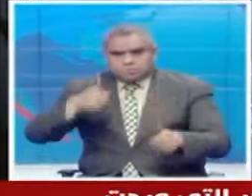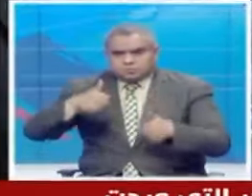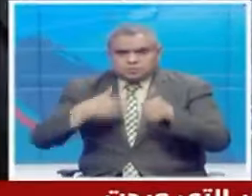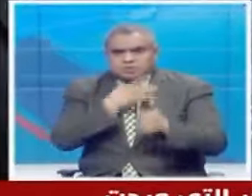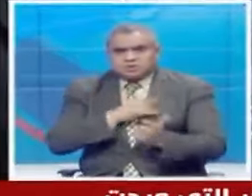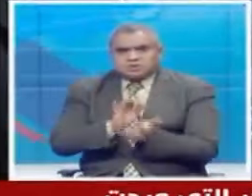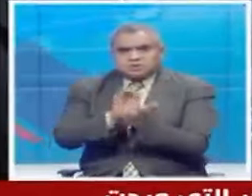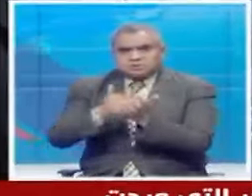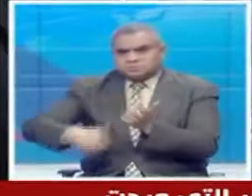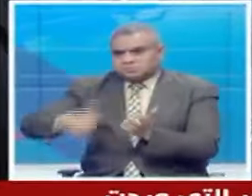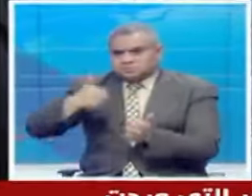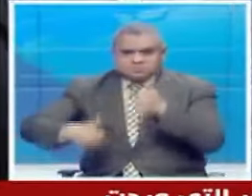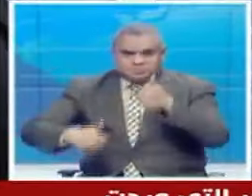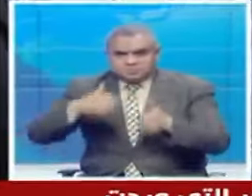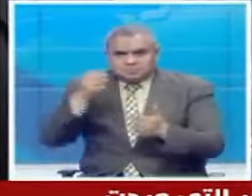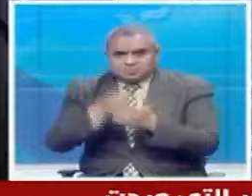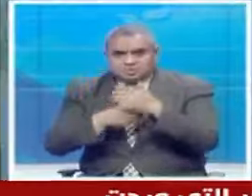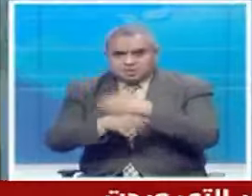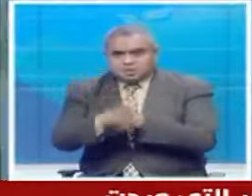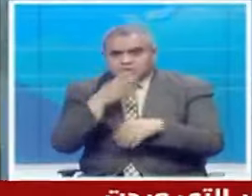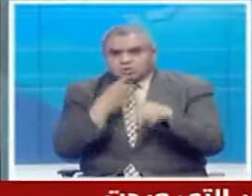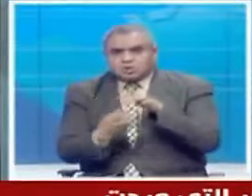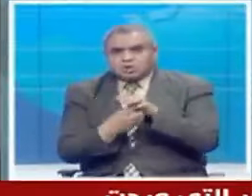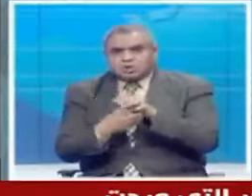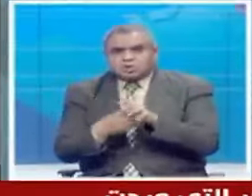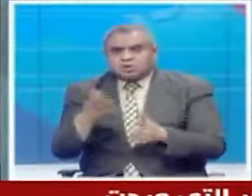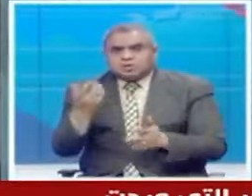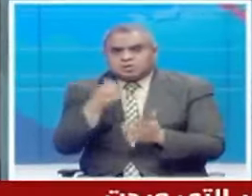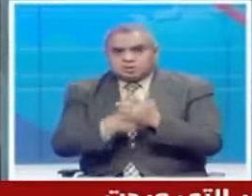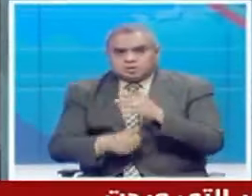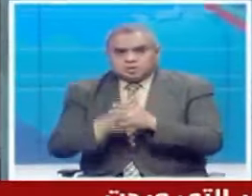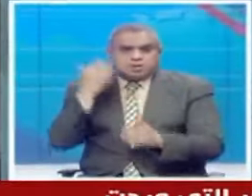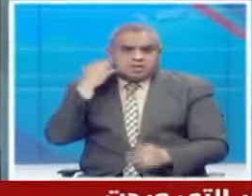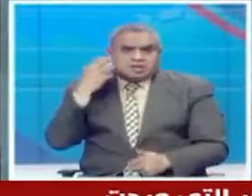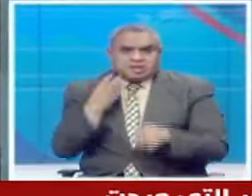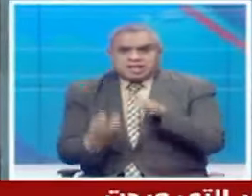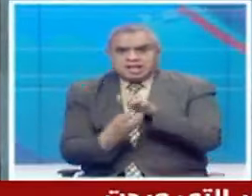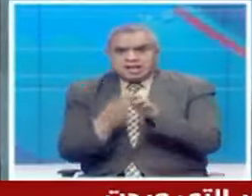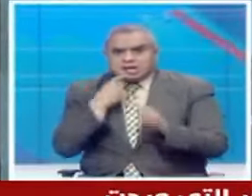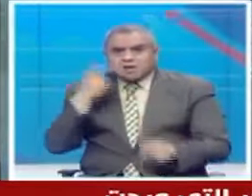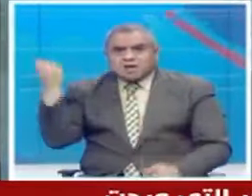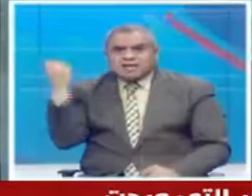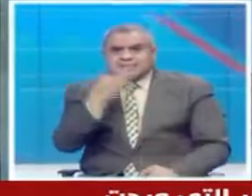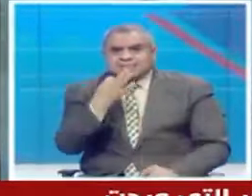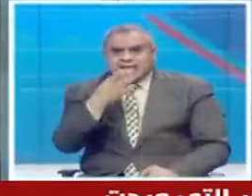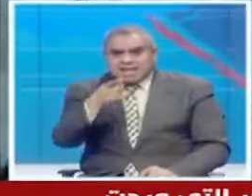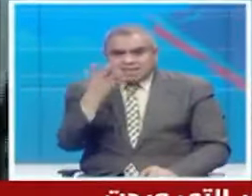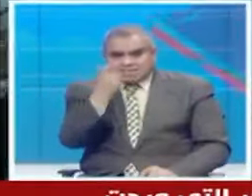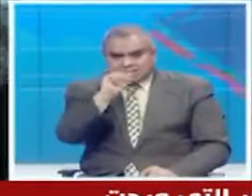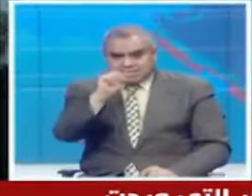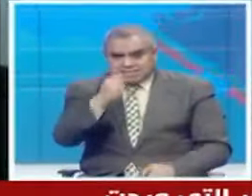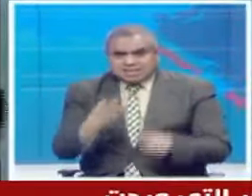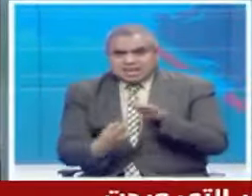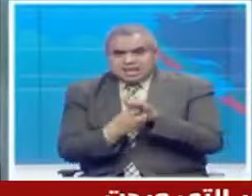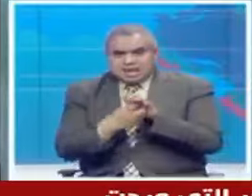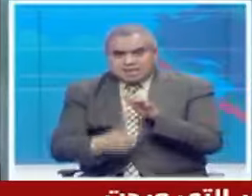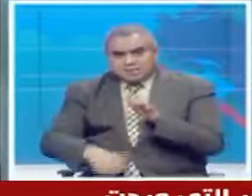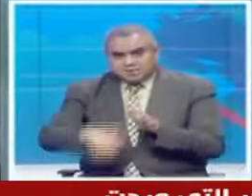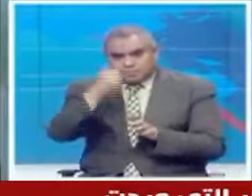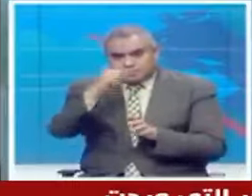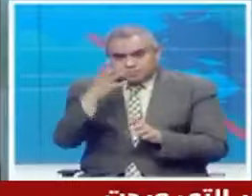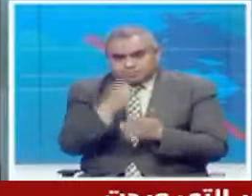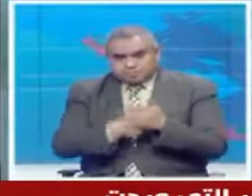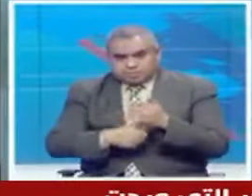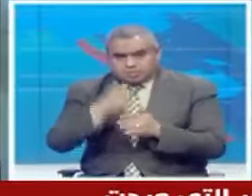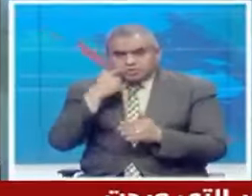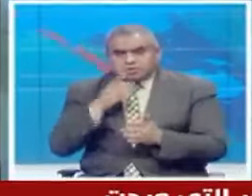بجائزة التميز داخل الجامعة. احنا النهاردة واخدين المركز الثالث في جائزة التميز الحكومي عن فريق دعم الطفل، وده